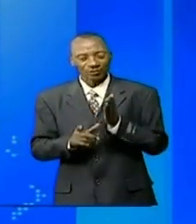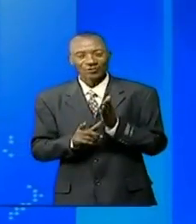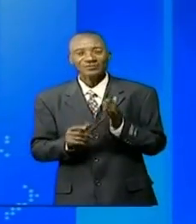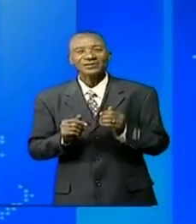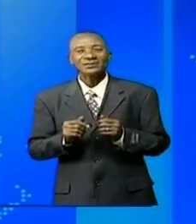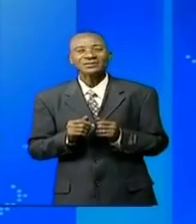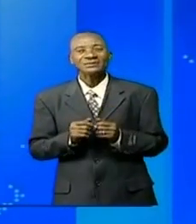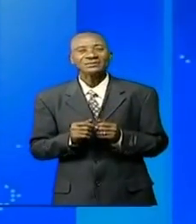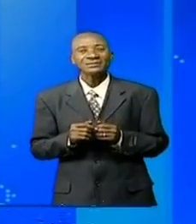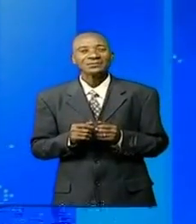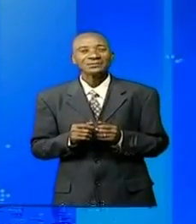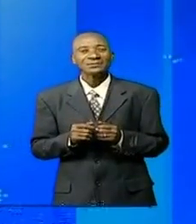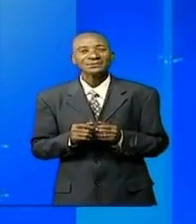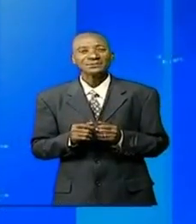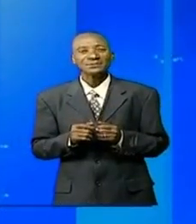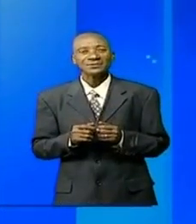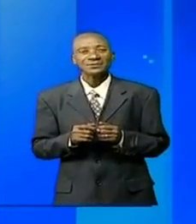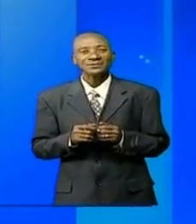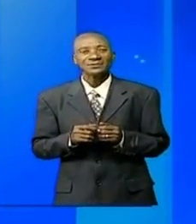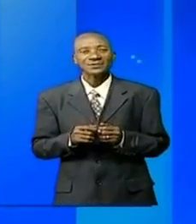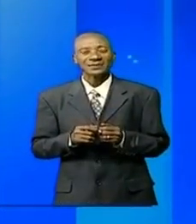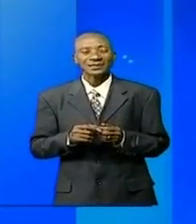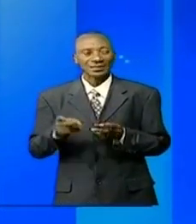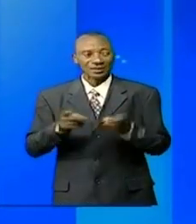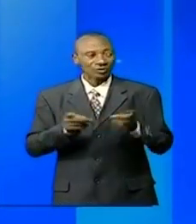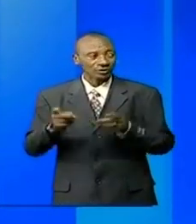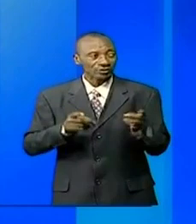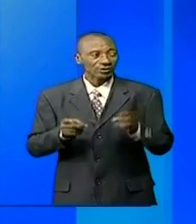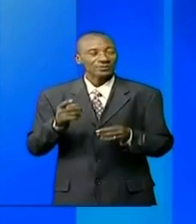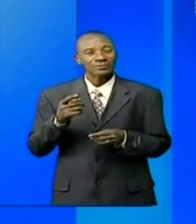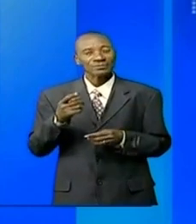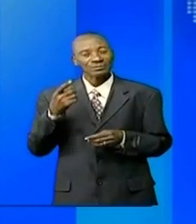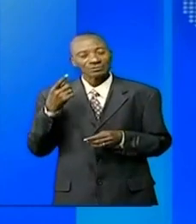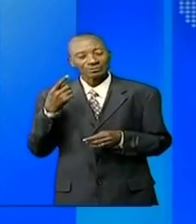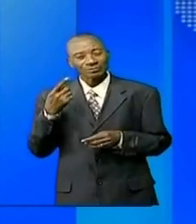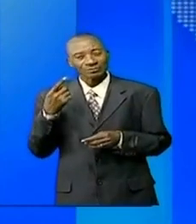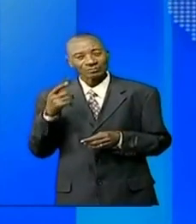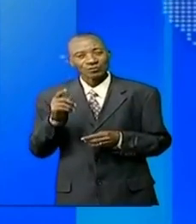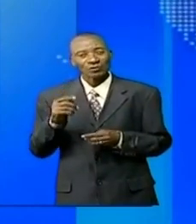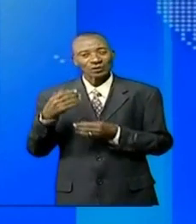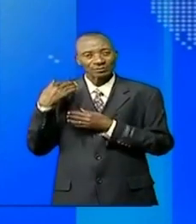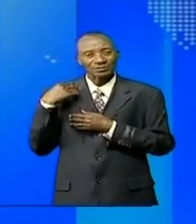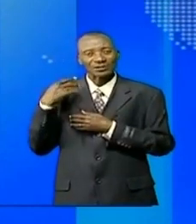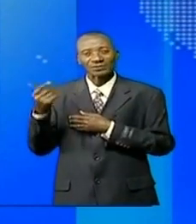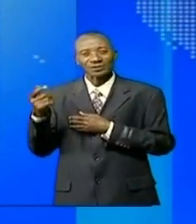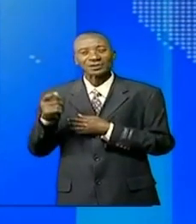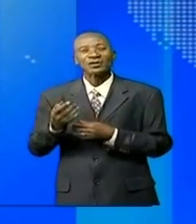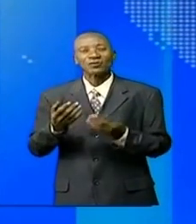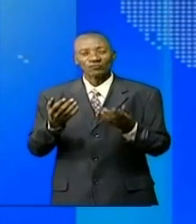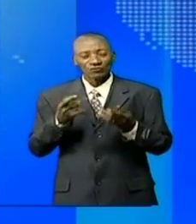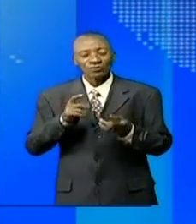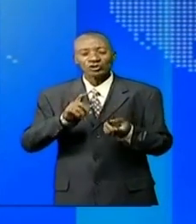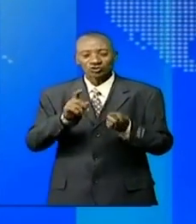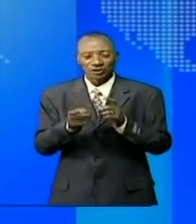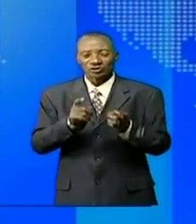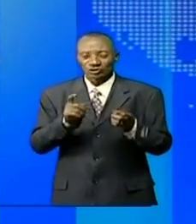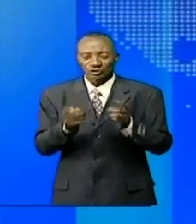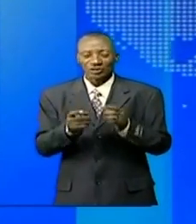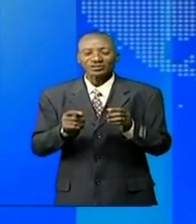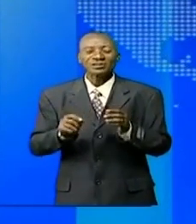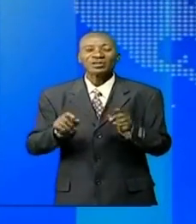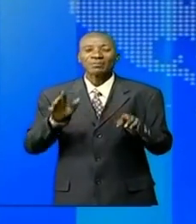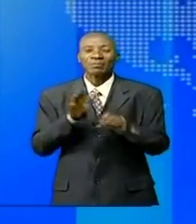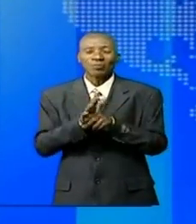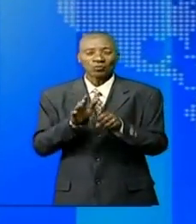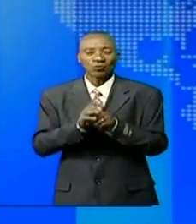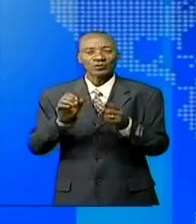plan directeur des transports urbains prévoit plusieurs projets pour améliorer les choses. La voie ferrée est parmi les solutions qu'il